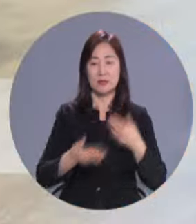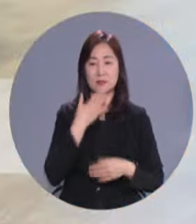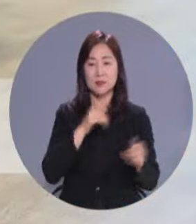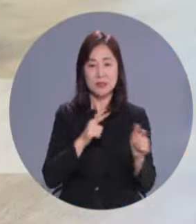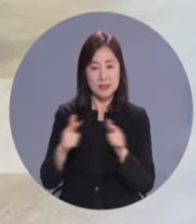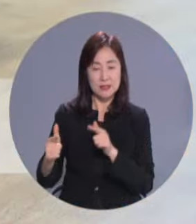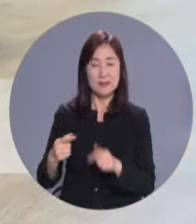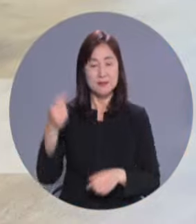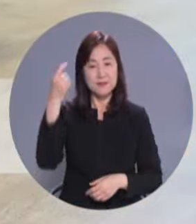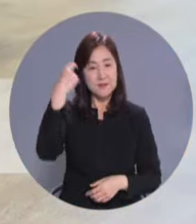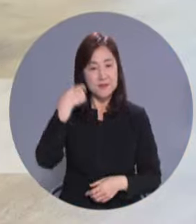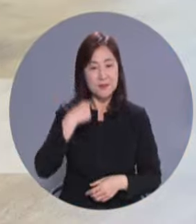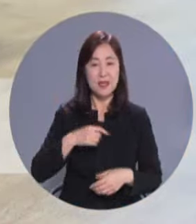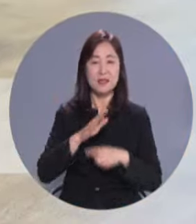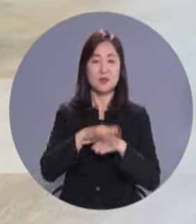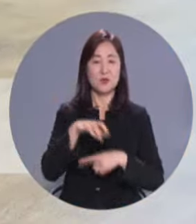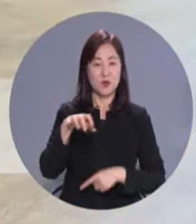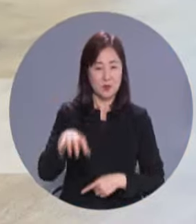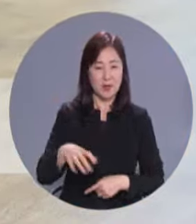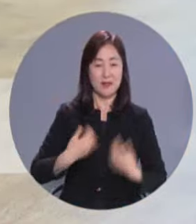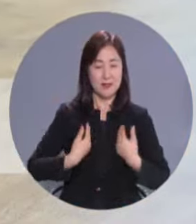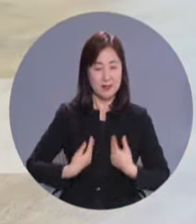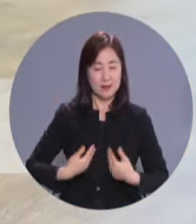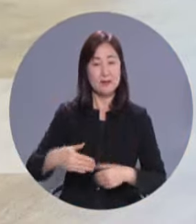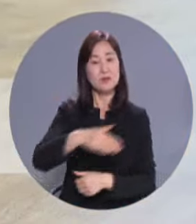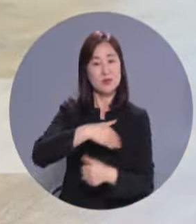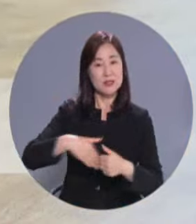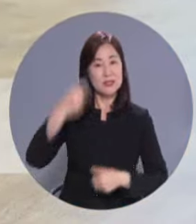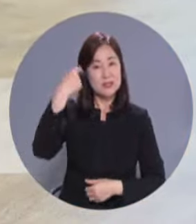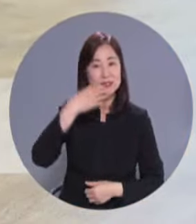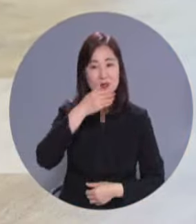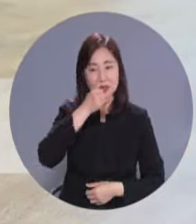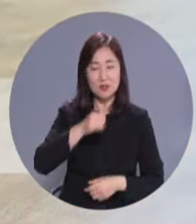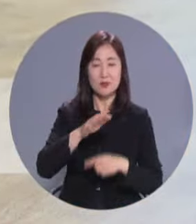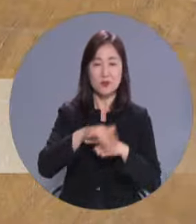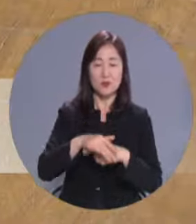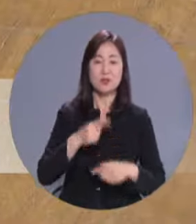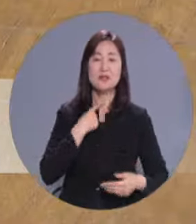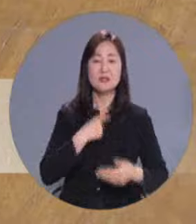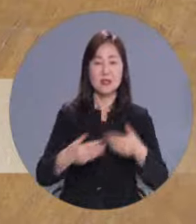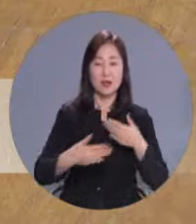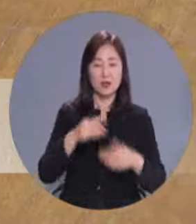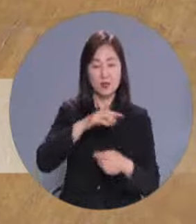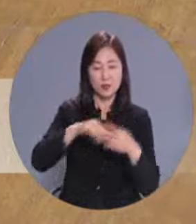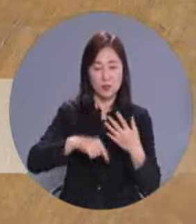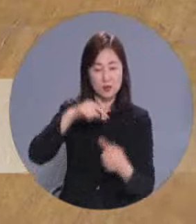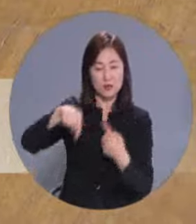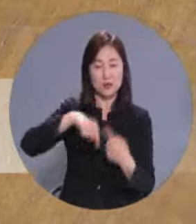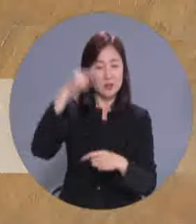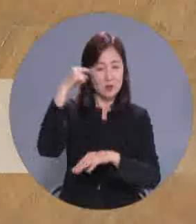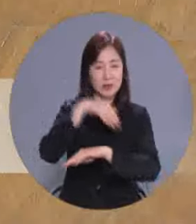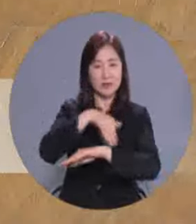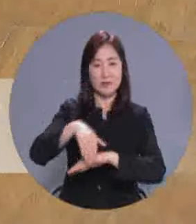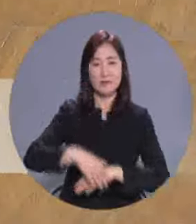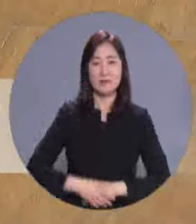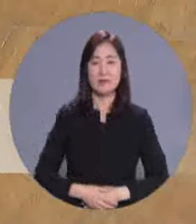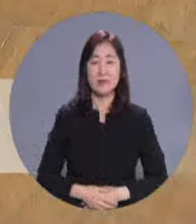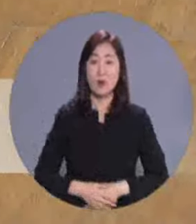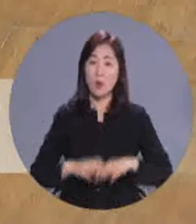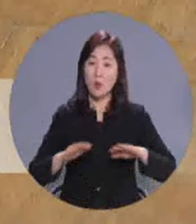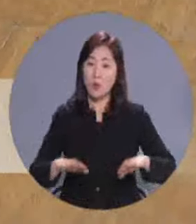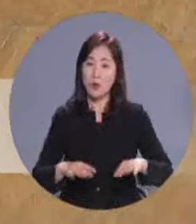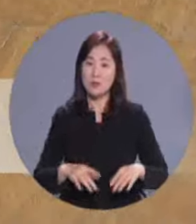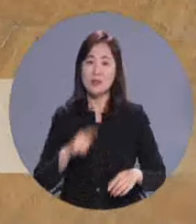체험하면서 시골의 여유와 정치를 만끽할 수 있는 농촌 체험 휴양 프로그램을 운영합니다시는 이번